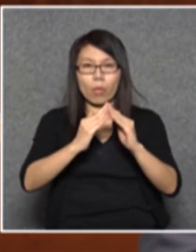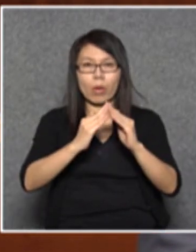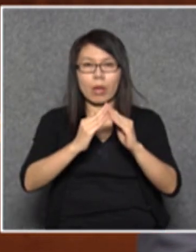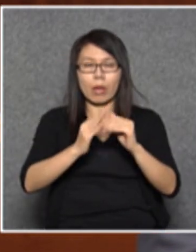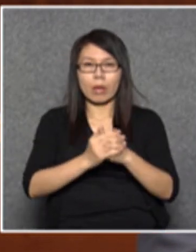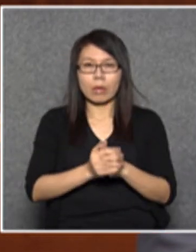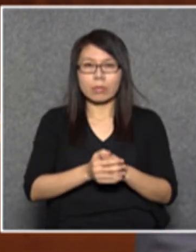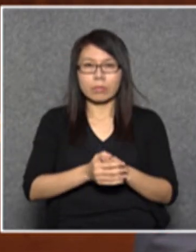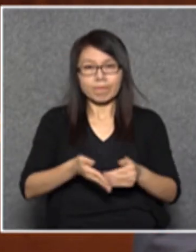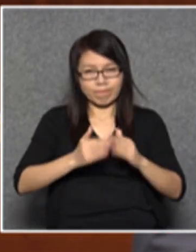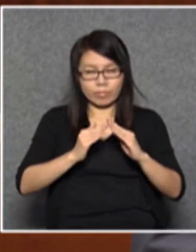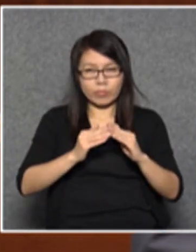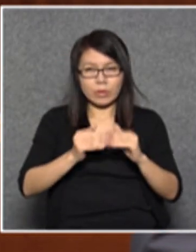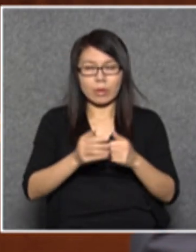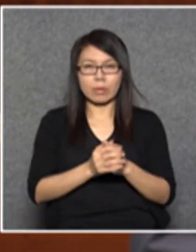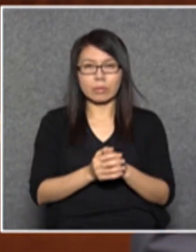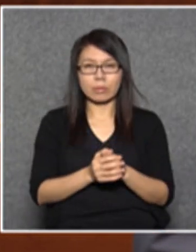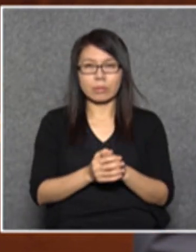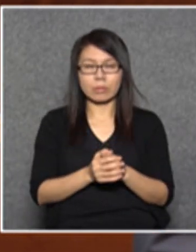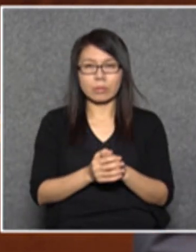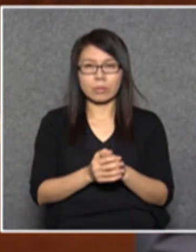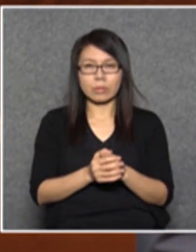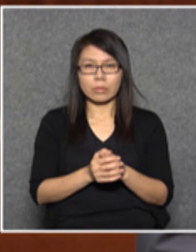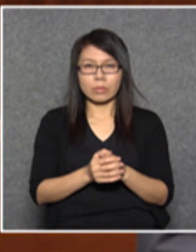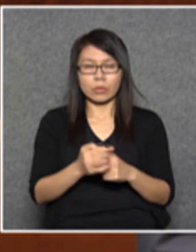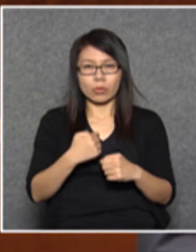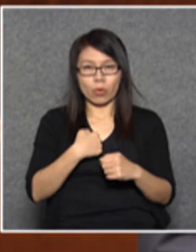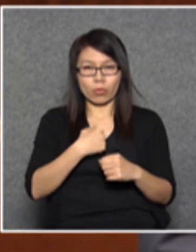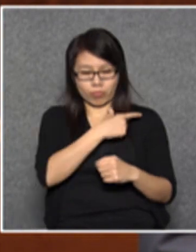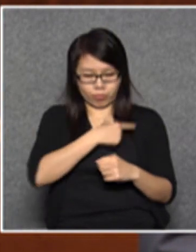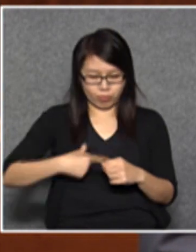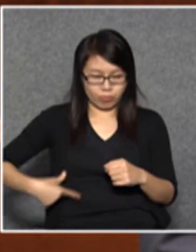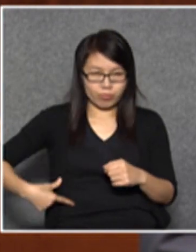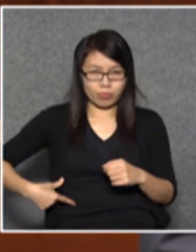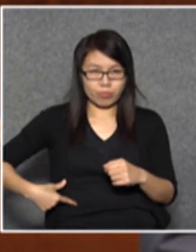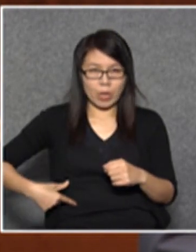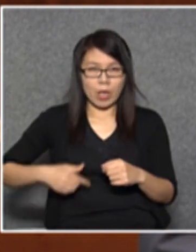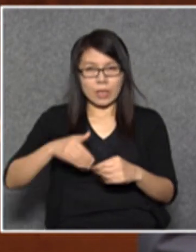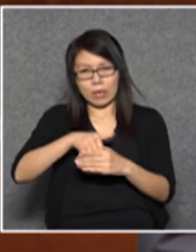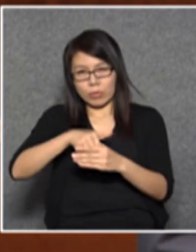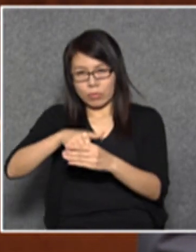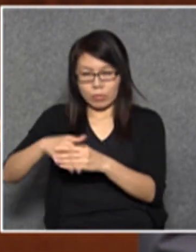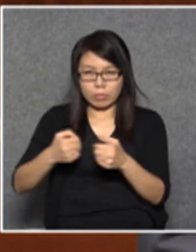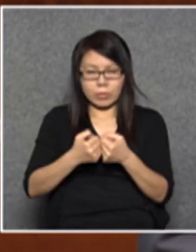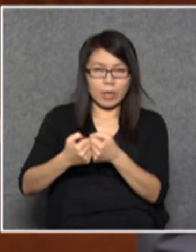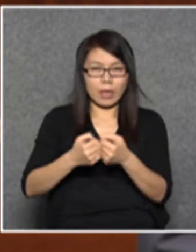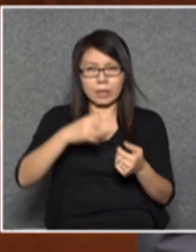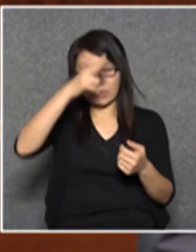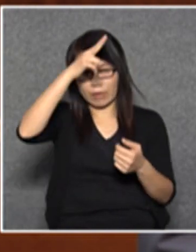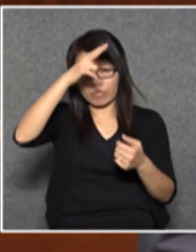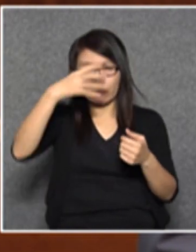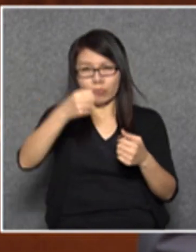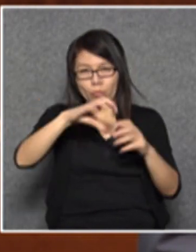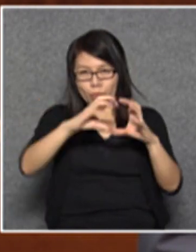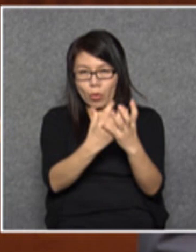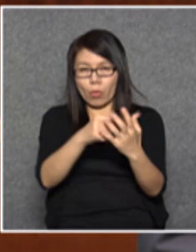呢，是我仍是後任行政長官的時候，作為政府總部改組的一部